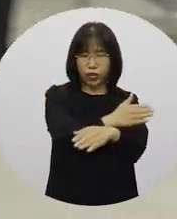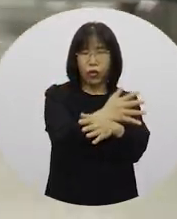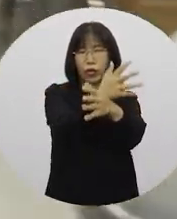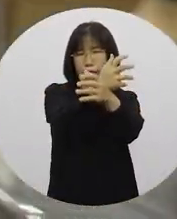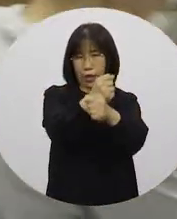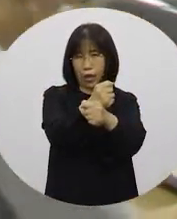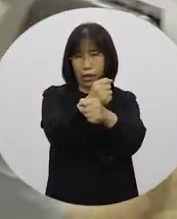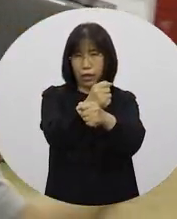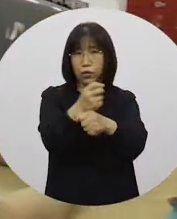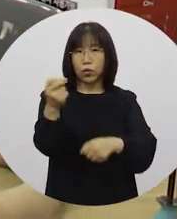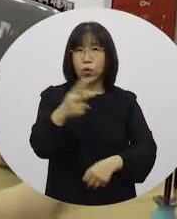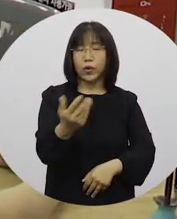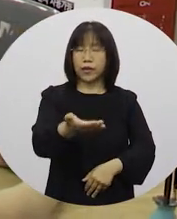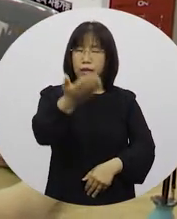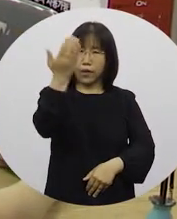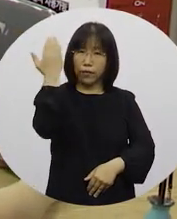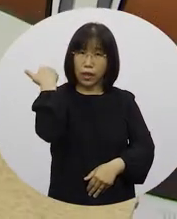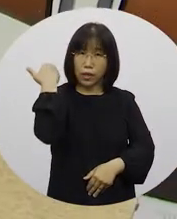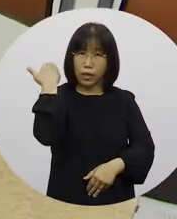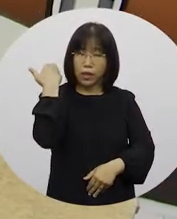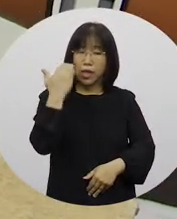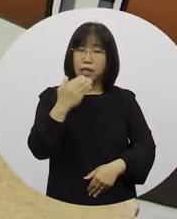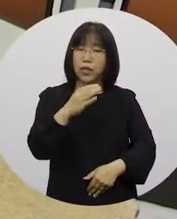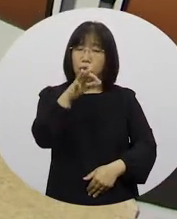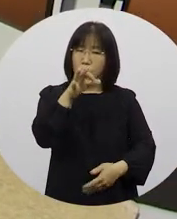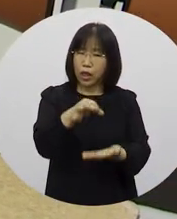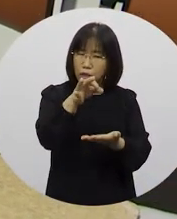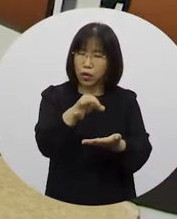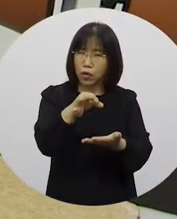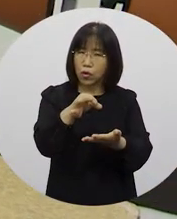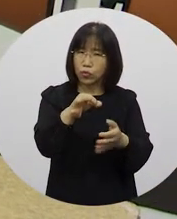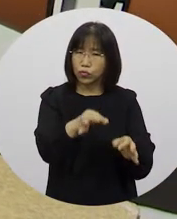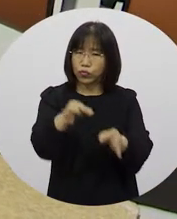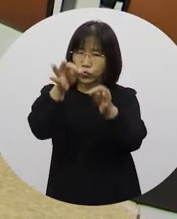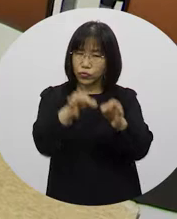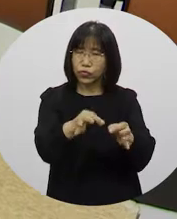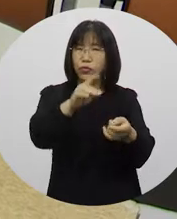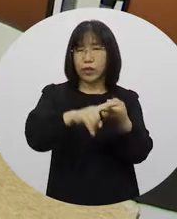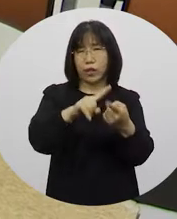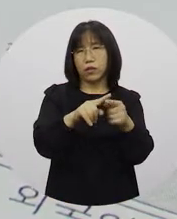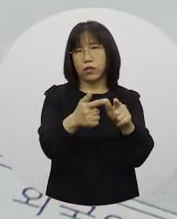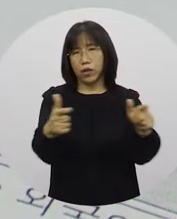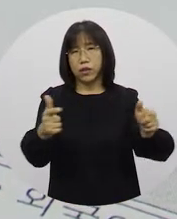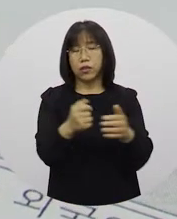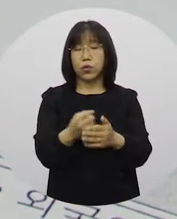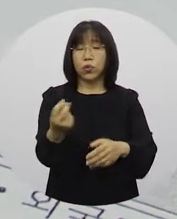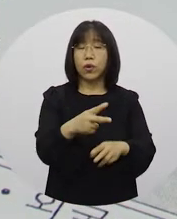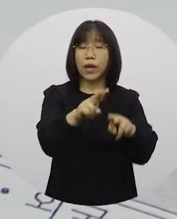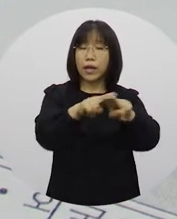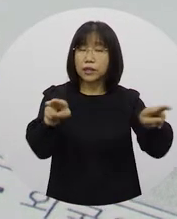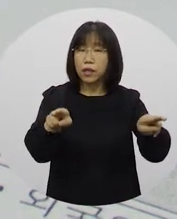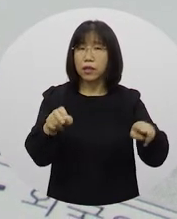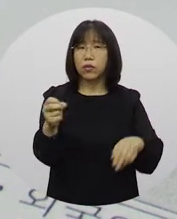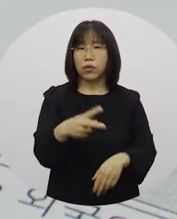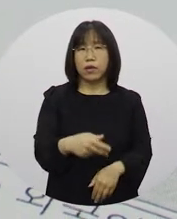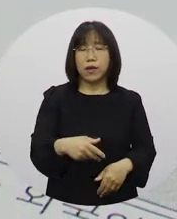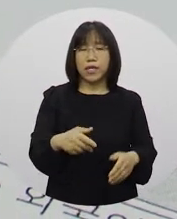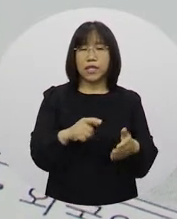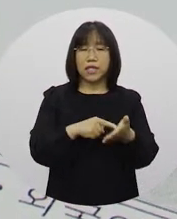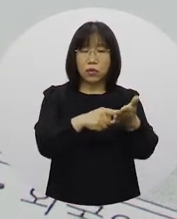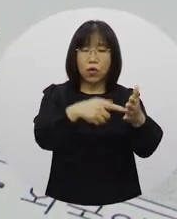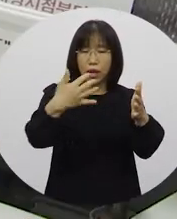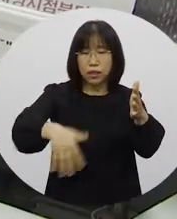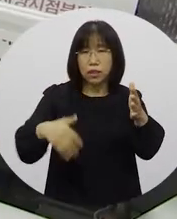신고는 6월 1일 이후 체결하는 신규 계약을 포함해 기존 계약에 대한 가격 변동이 있는 갱신계약이나 해제 시에도